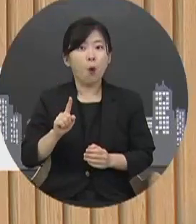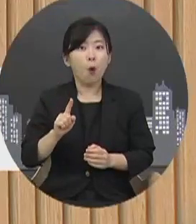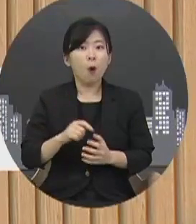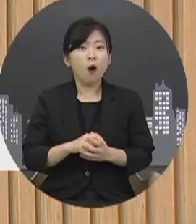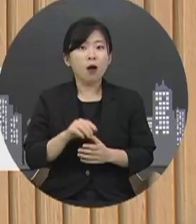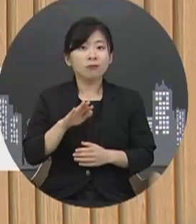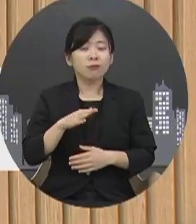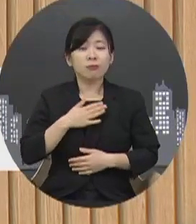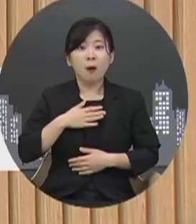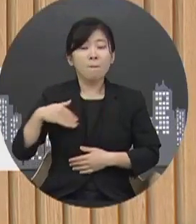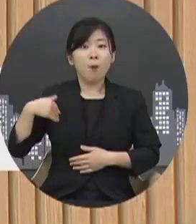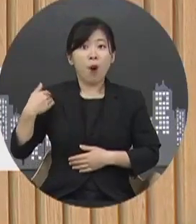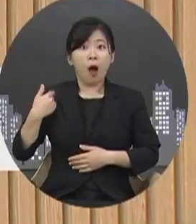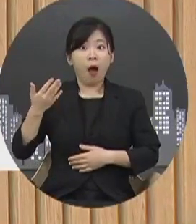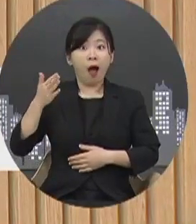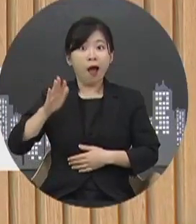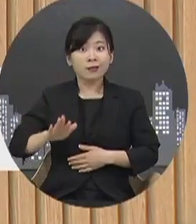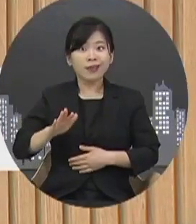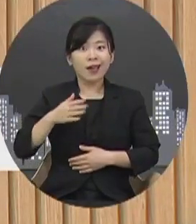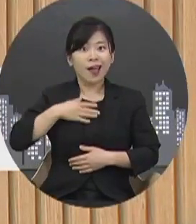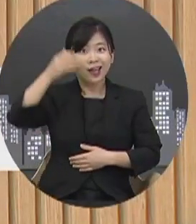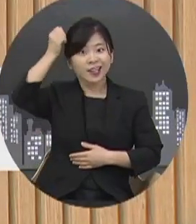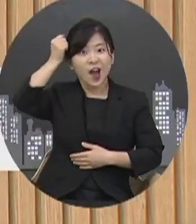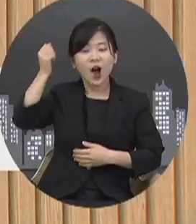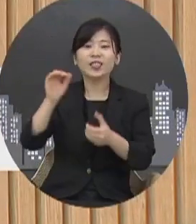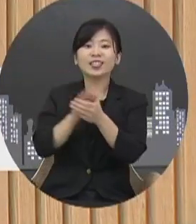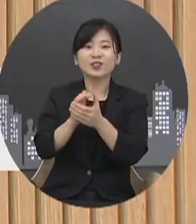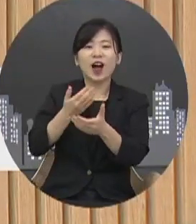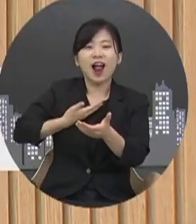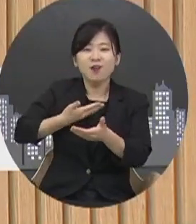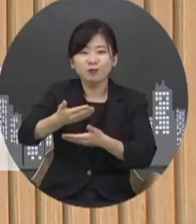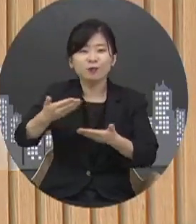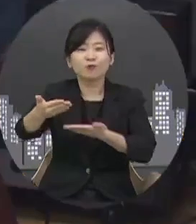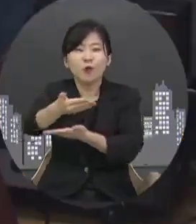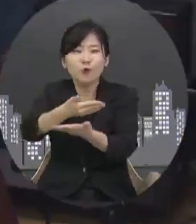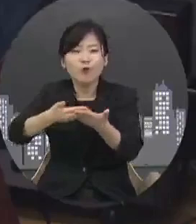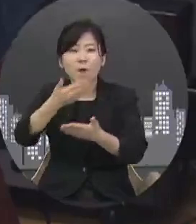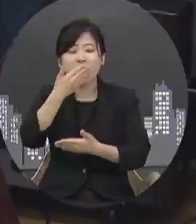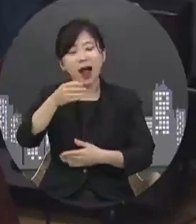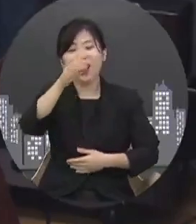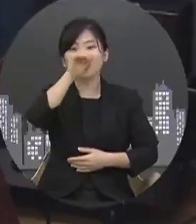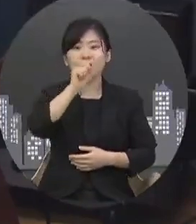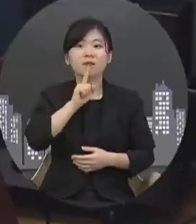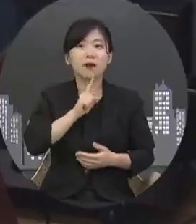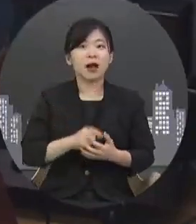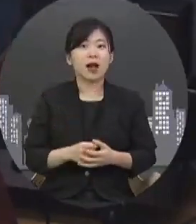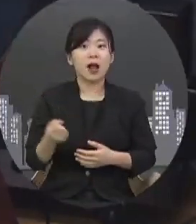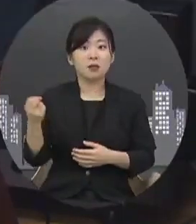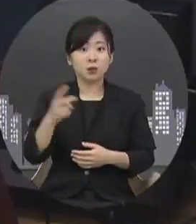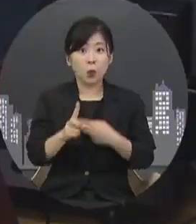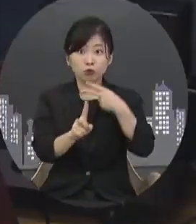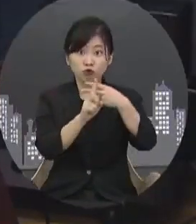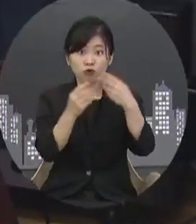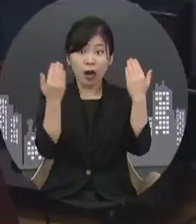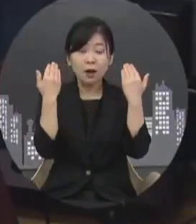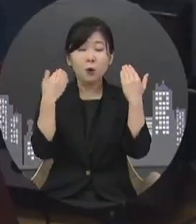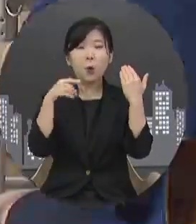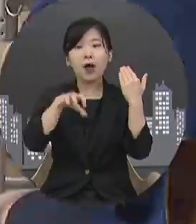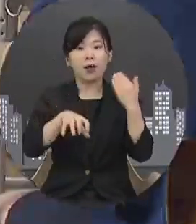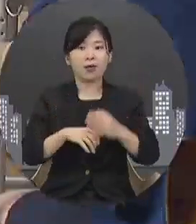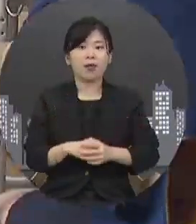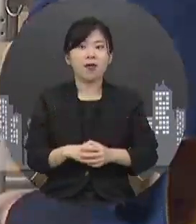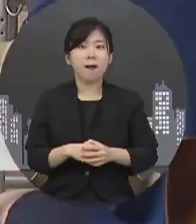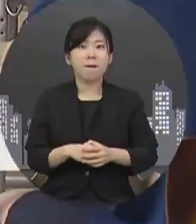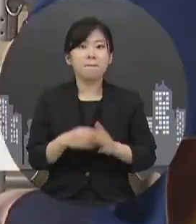너무 이제 친구들한테도 알려줄 수 있고 그래서 너무 좋은 것 같습니다. 한 중학교 교실,